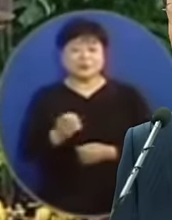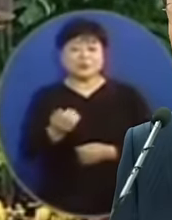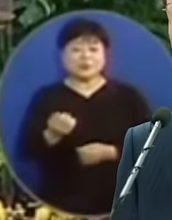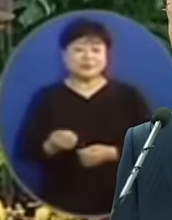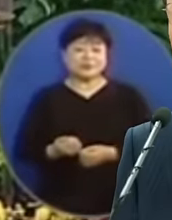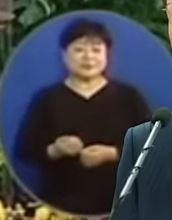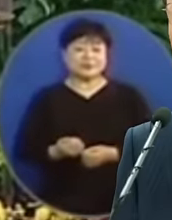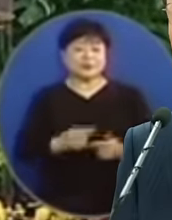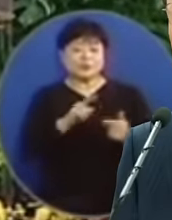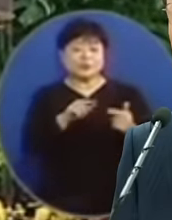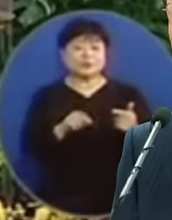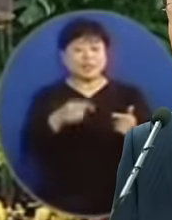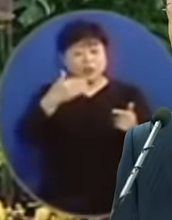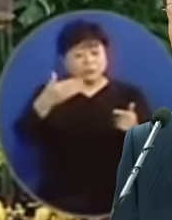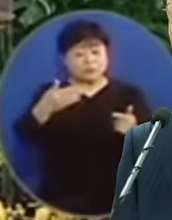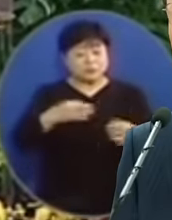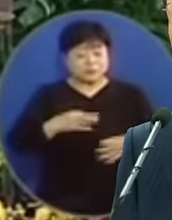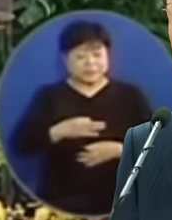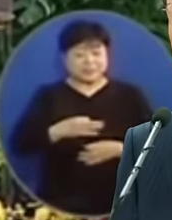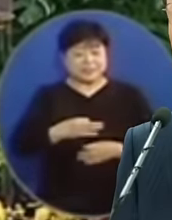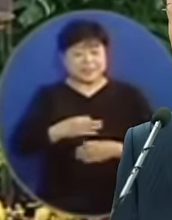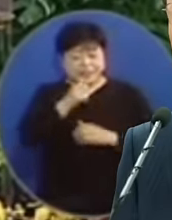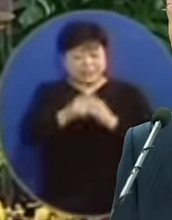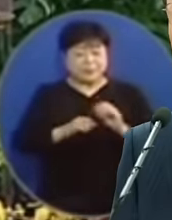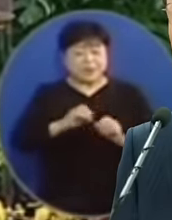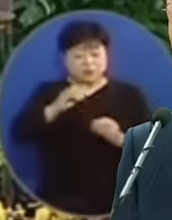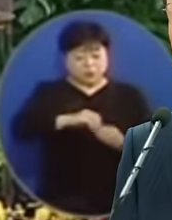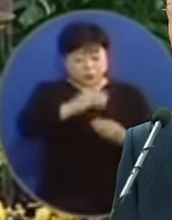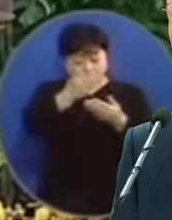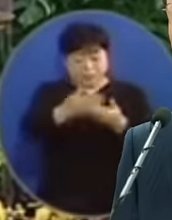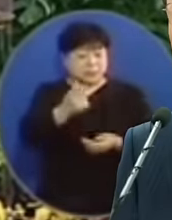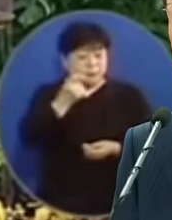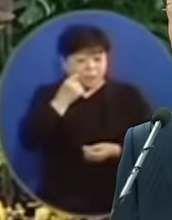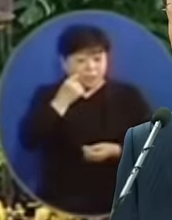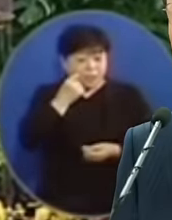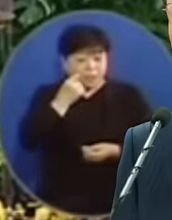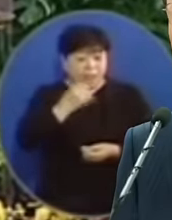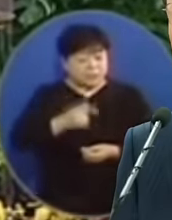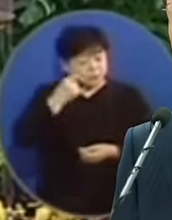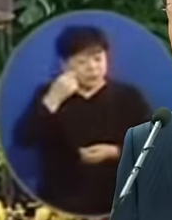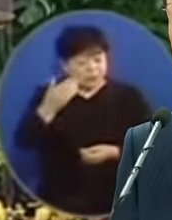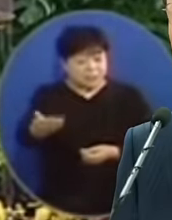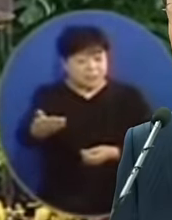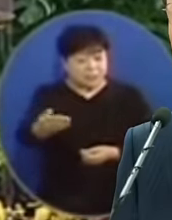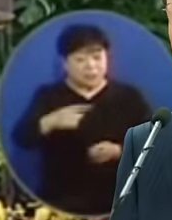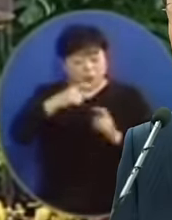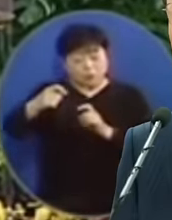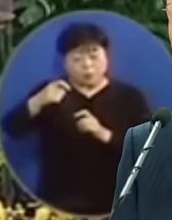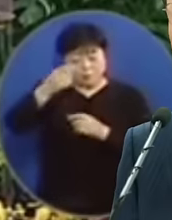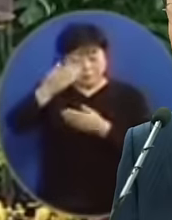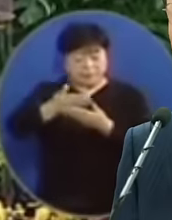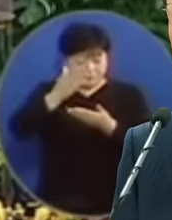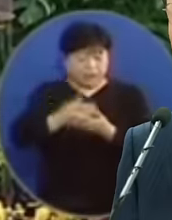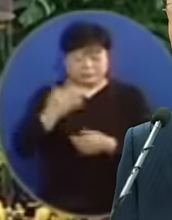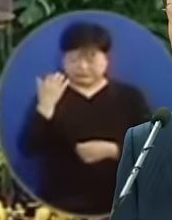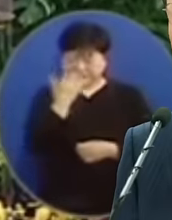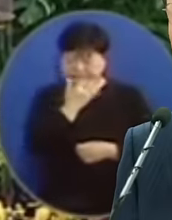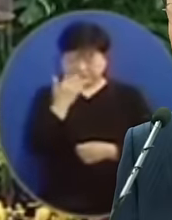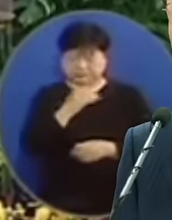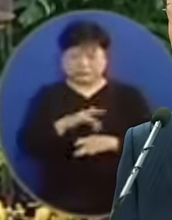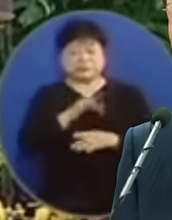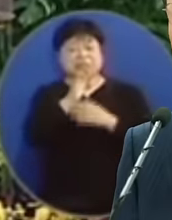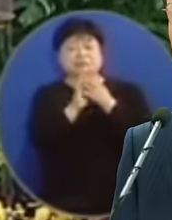6장 9절로 11절에 불의한 자가 하나님의 나라를 유업으로 받지 못할 줄을 알지 못하느냐? 미혹을 받지 마라. 음행하는 자나